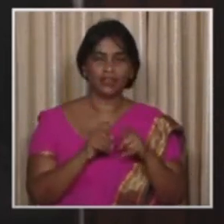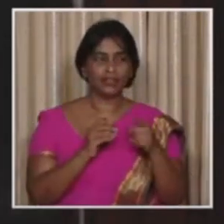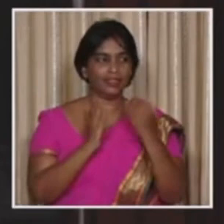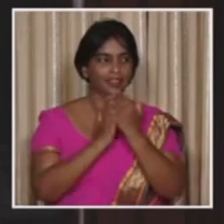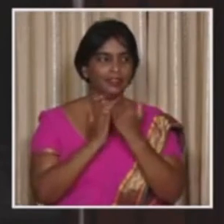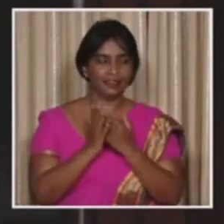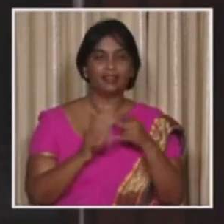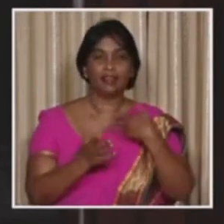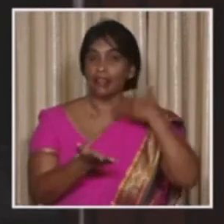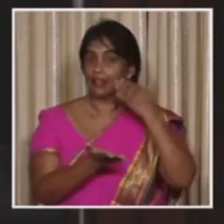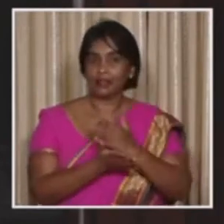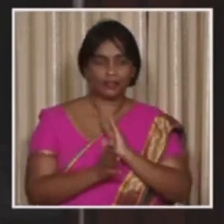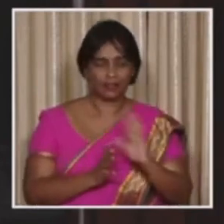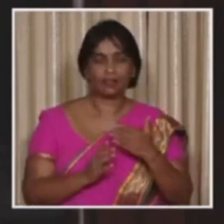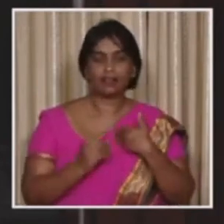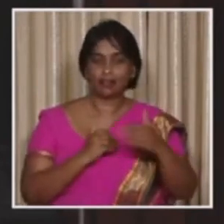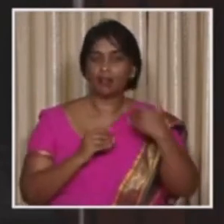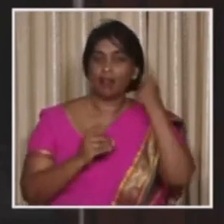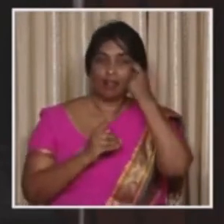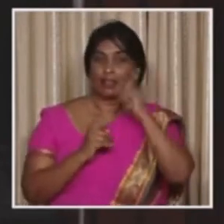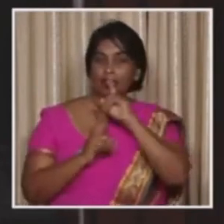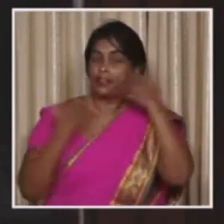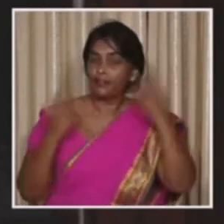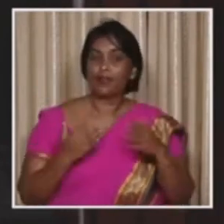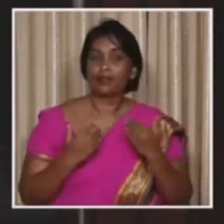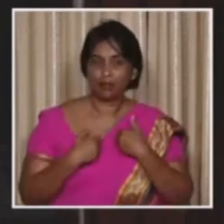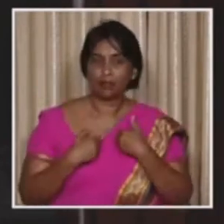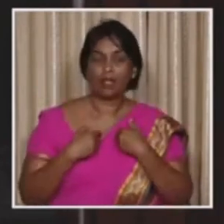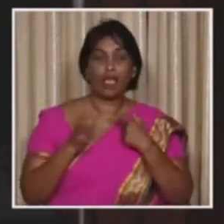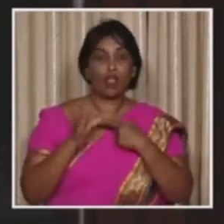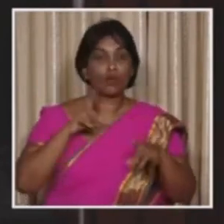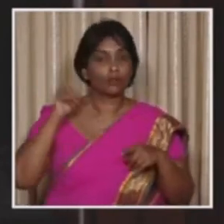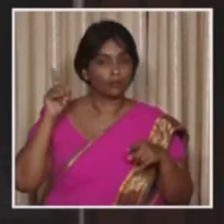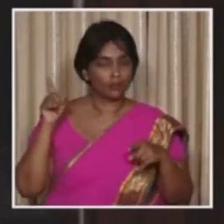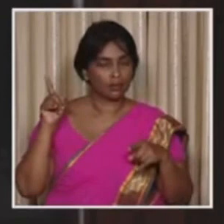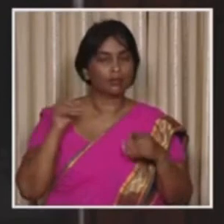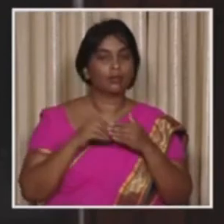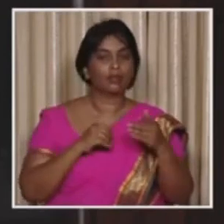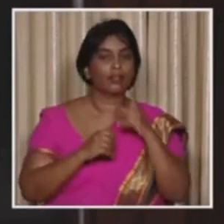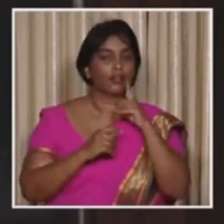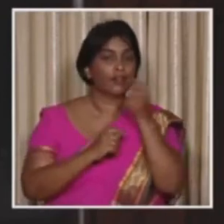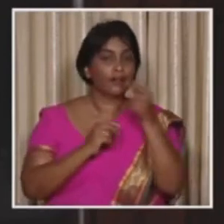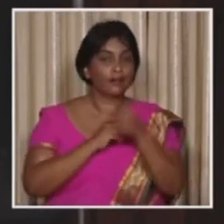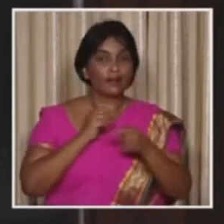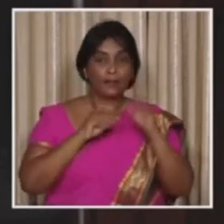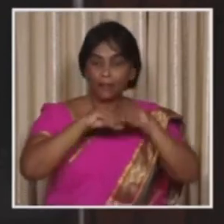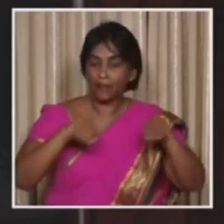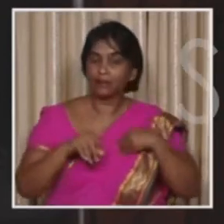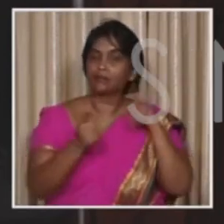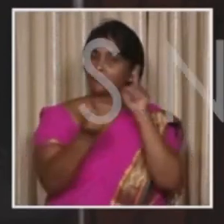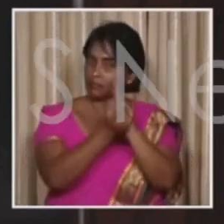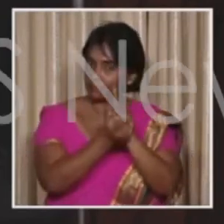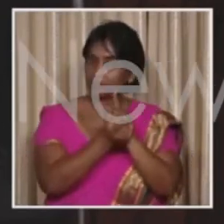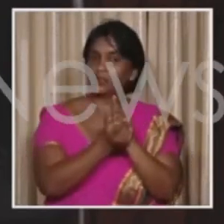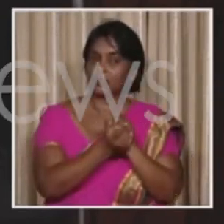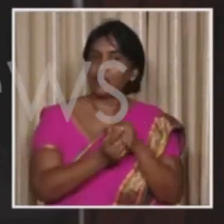මම එතනින් නතර වුණේ නැහැ මගේ යෝජනාව කරලා මම නිකන් හිටියේ නැහැ මම මහයිලුප්පල්ලම බීජ පරීක්ෂණ ආයතනයට ගිහිල්ලායි නිලධාරීත් එක්ක සාකච්ඡා